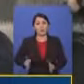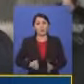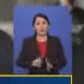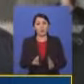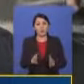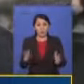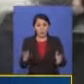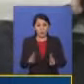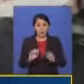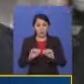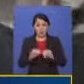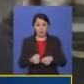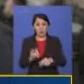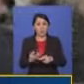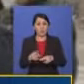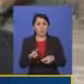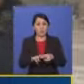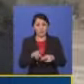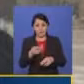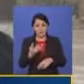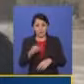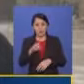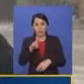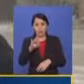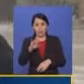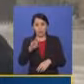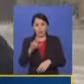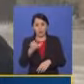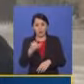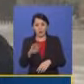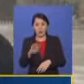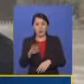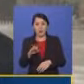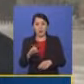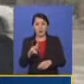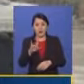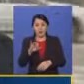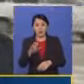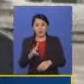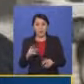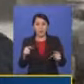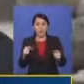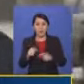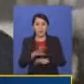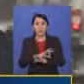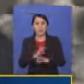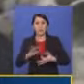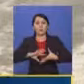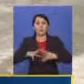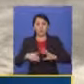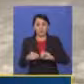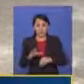қысқарта алуға болады. Мұндай тәжірибе бұрын Жұмабаев көшелерін Валиханов пен Чайковскийді Астанамен байланыстырған кезде жақсы нәтиже беріп